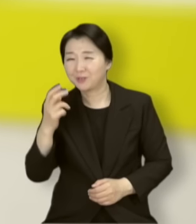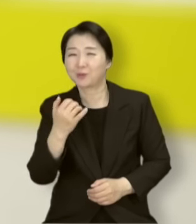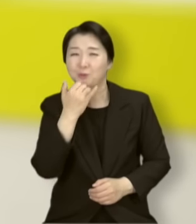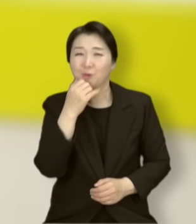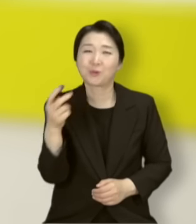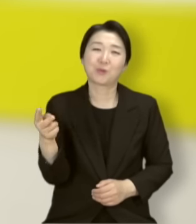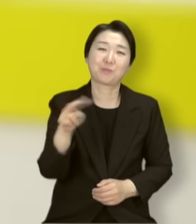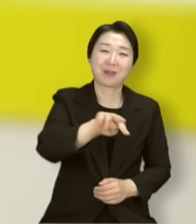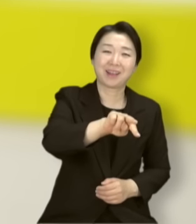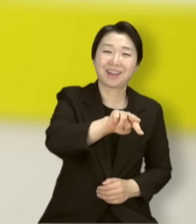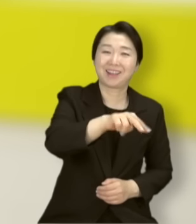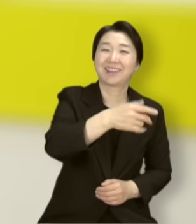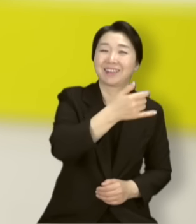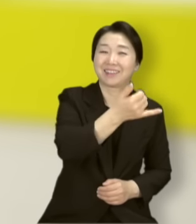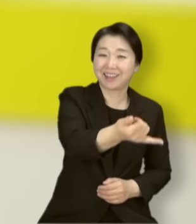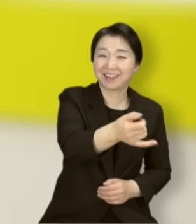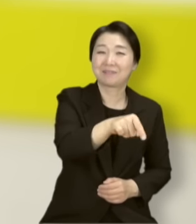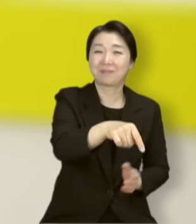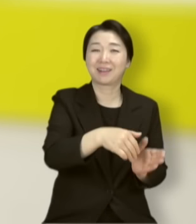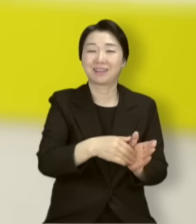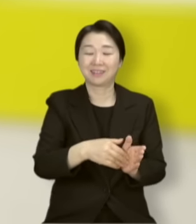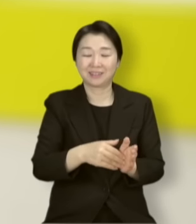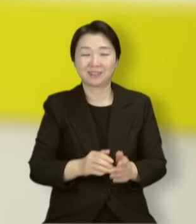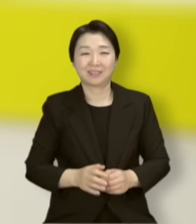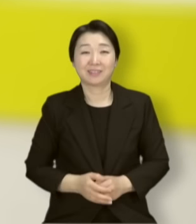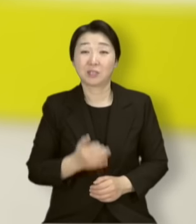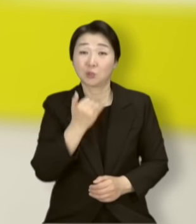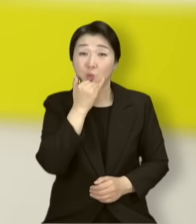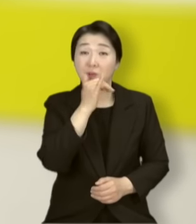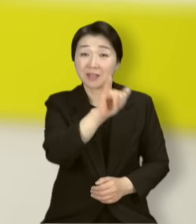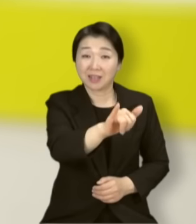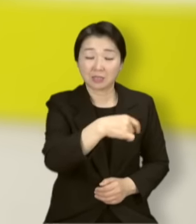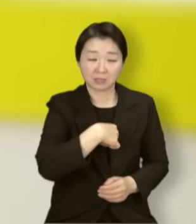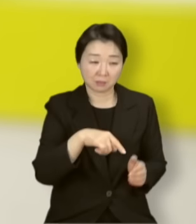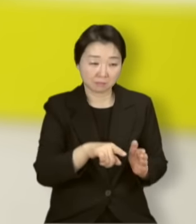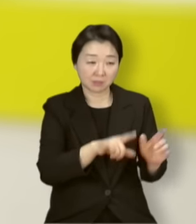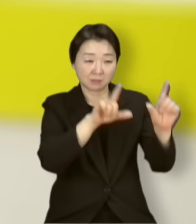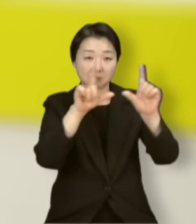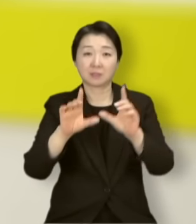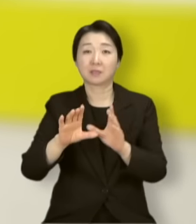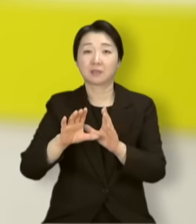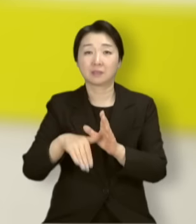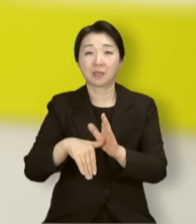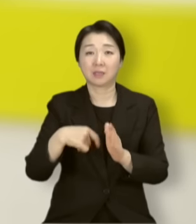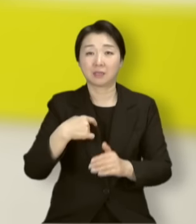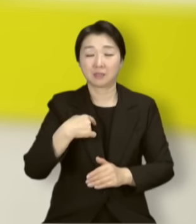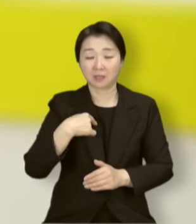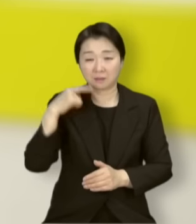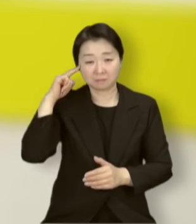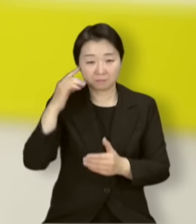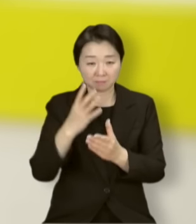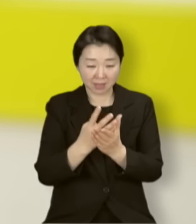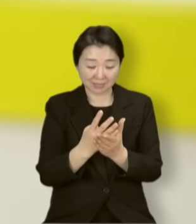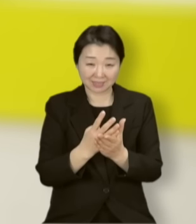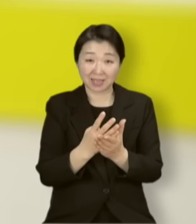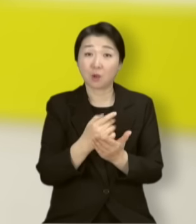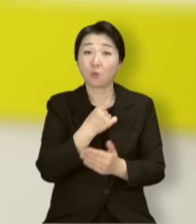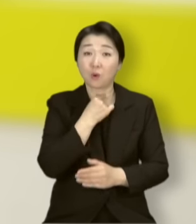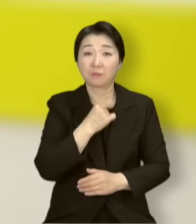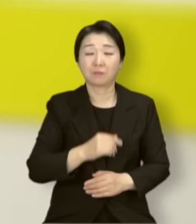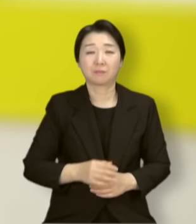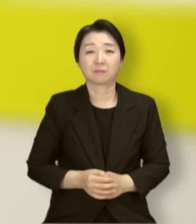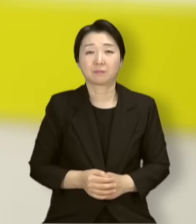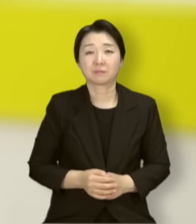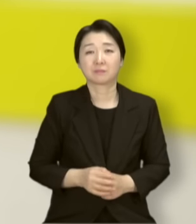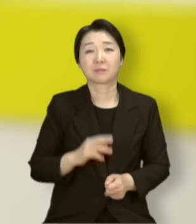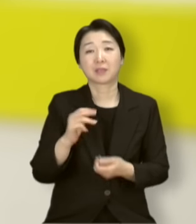독일로 바뀌었고 근데 이제 독일에 가서 제가 신앙생활을 하는 과정에 네. 저는 박사 받으러 왔는데